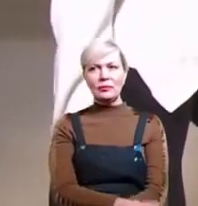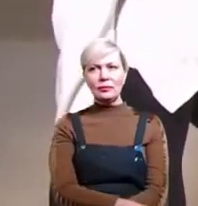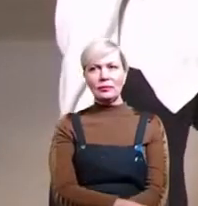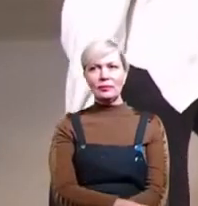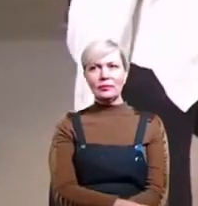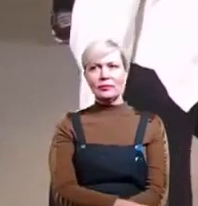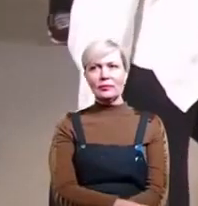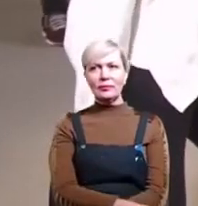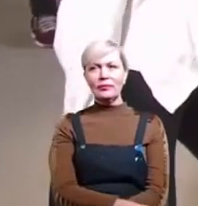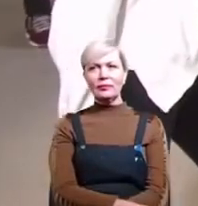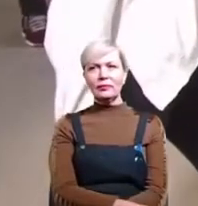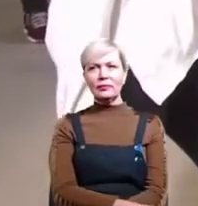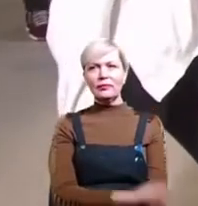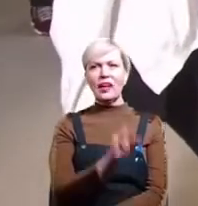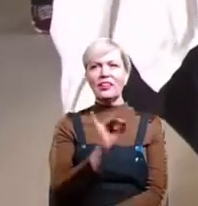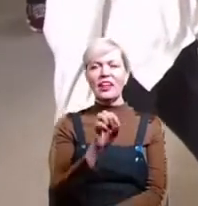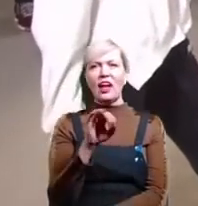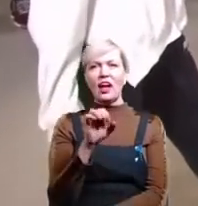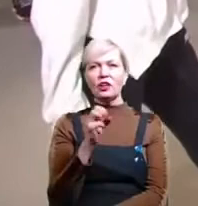приготовились.